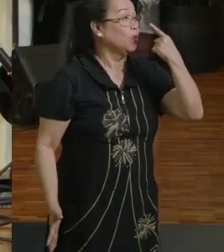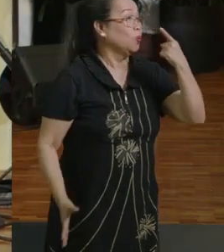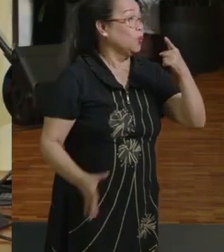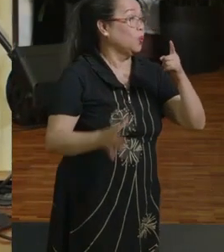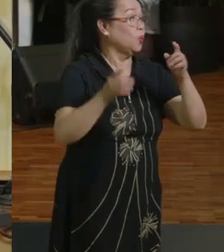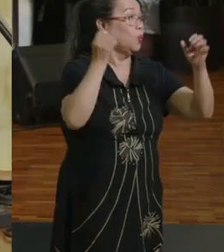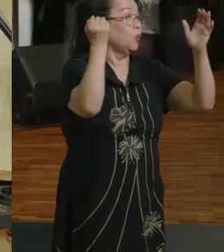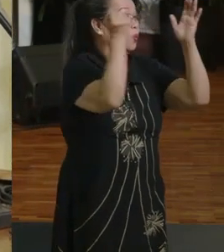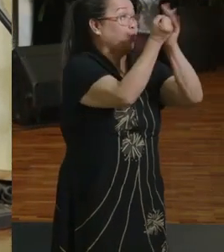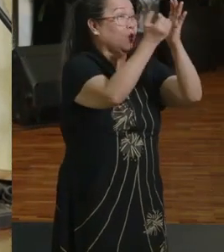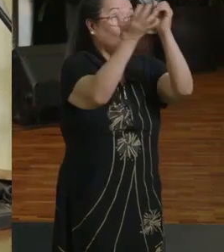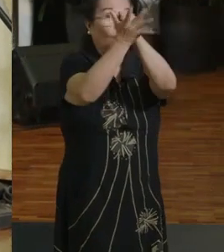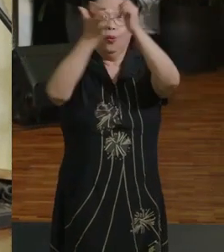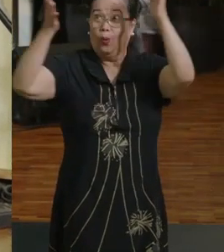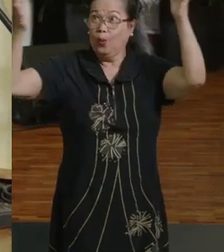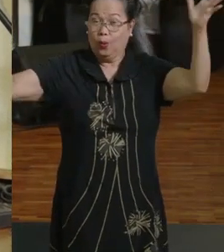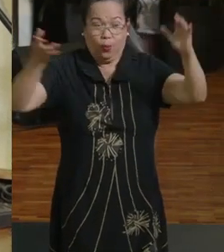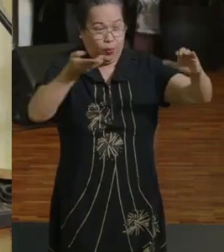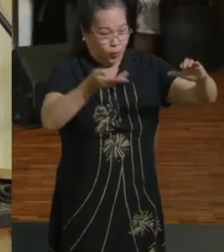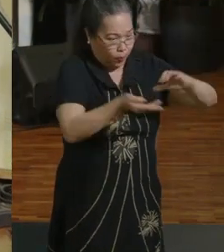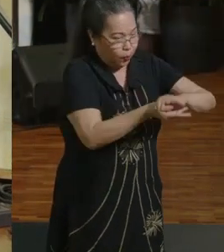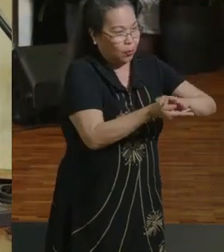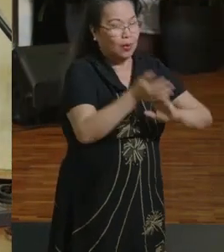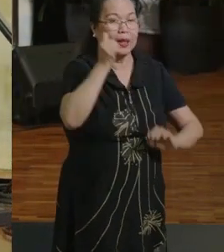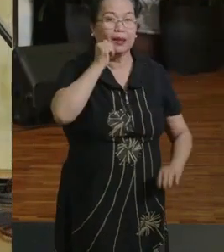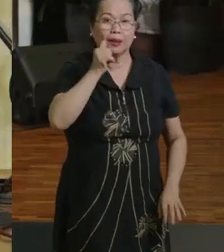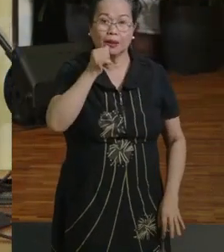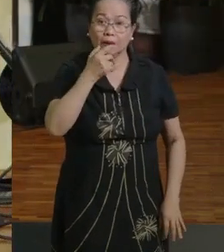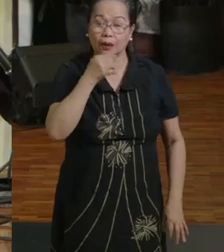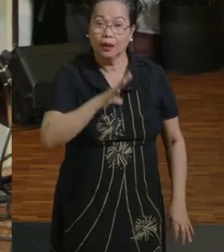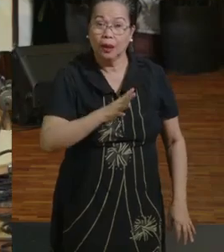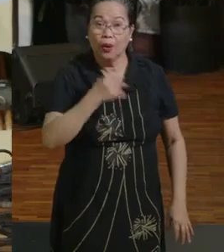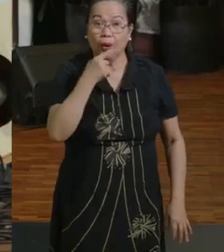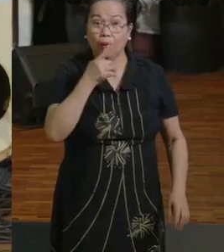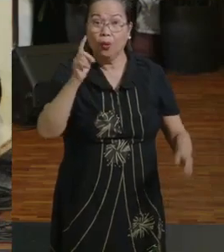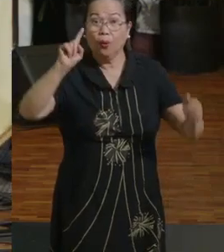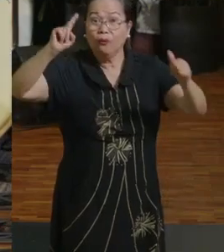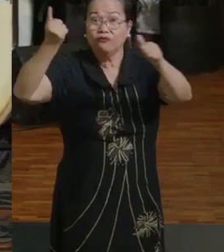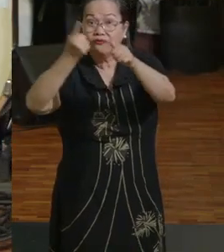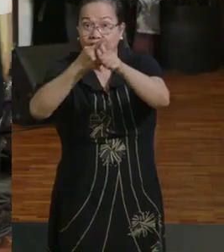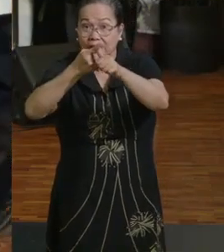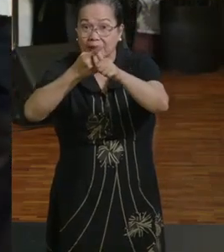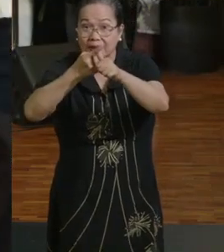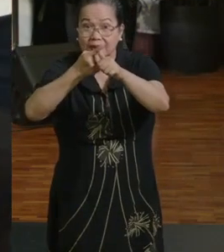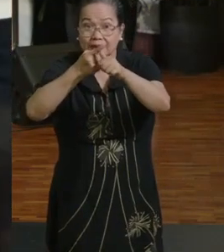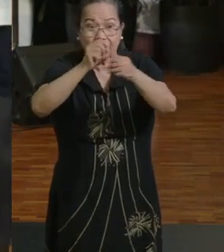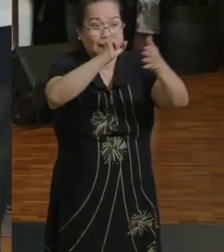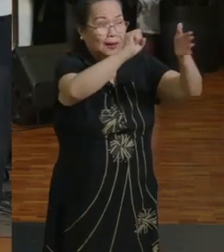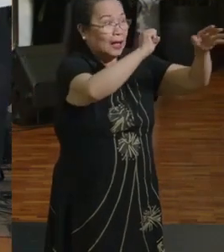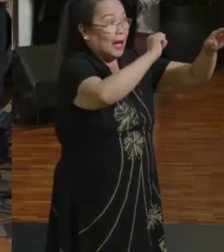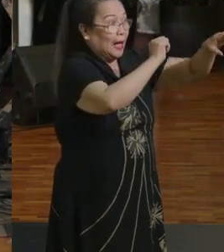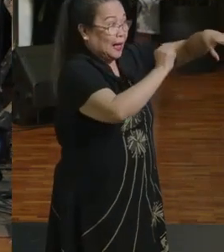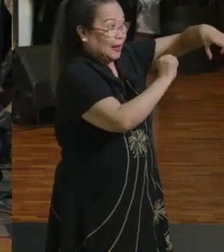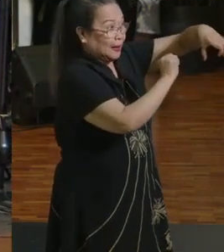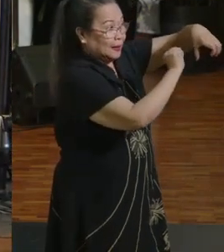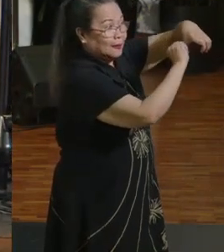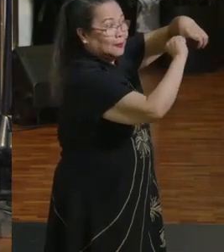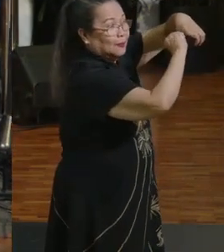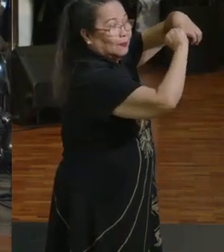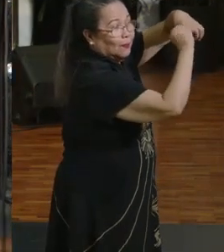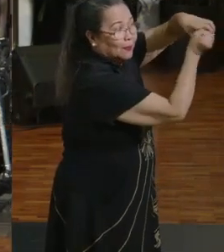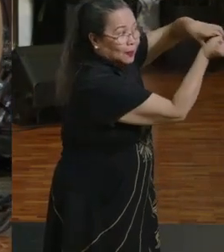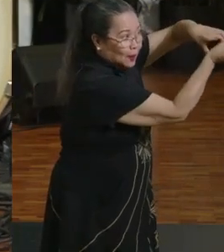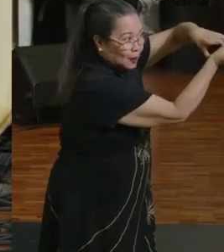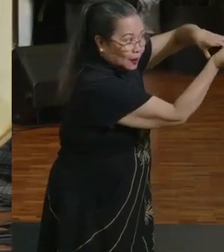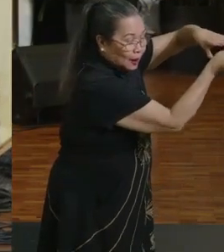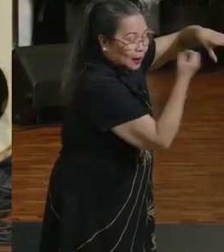ay nililibing? Mga sino ang nauna sa sepulcher nung Resurrection Sunday?